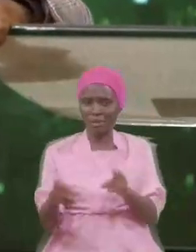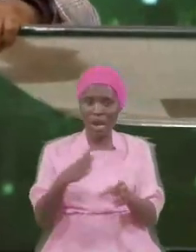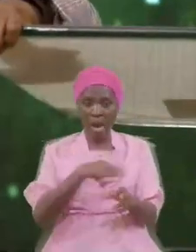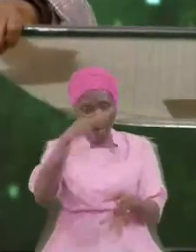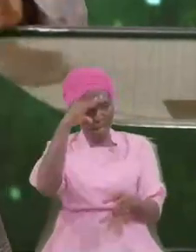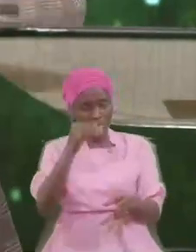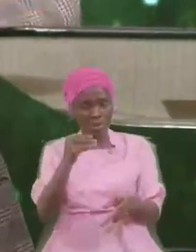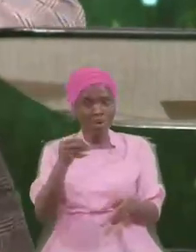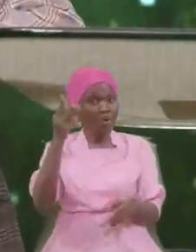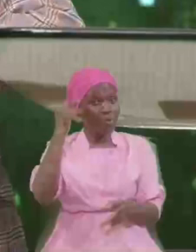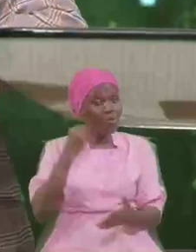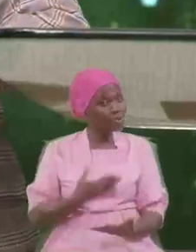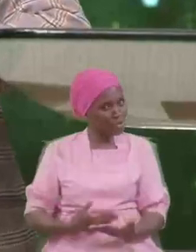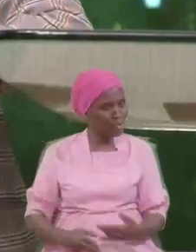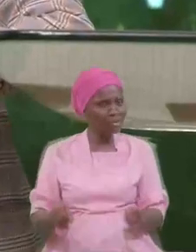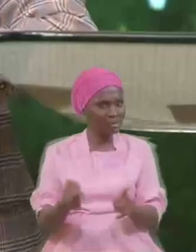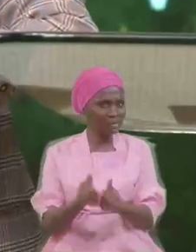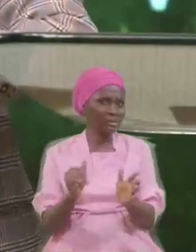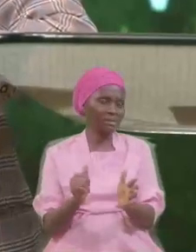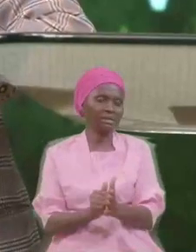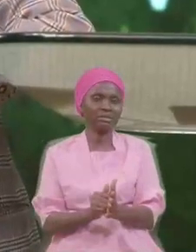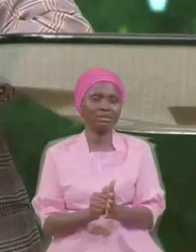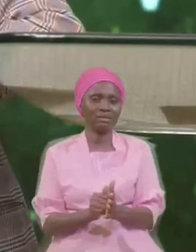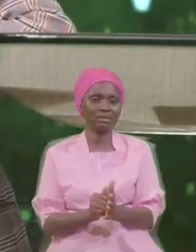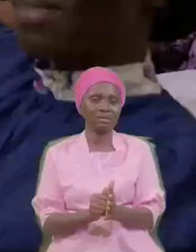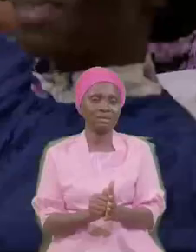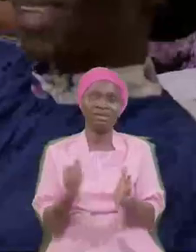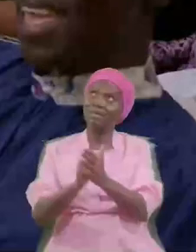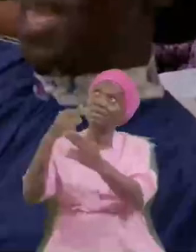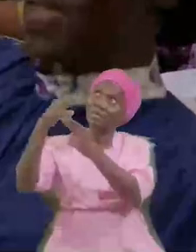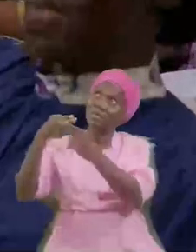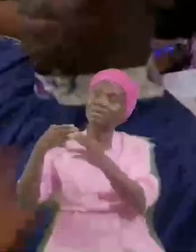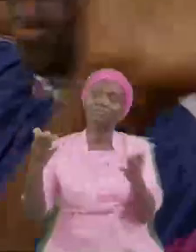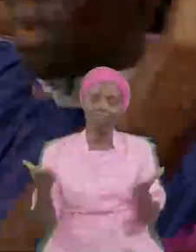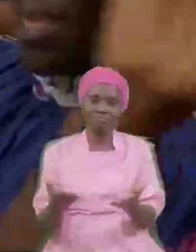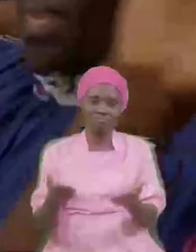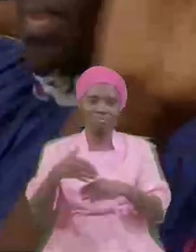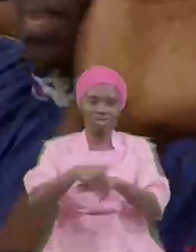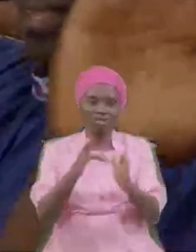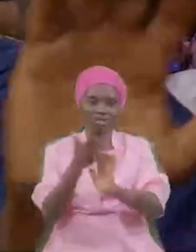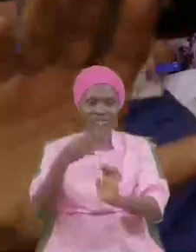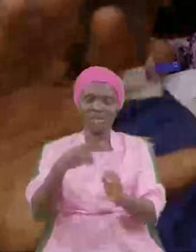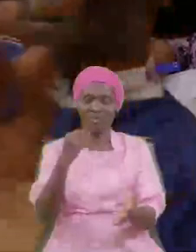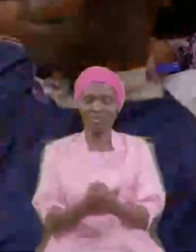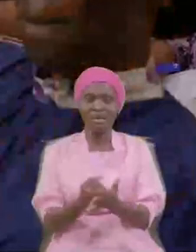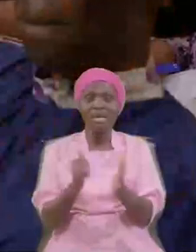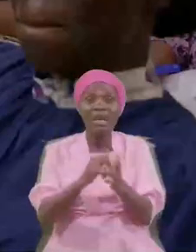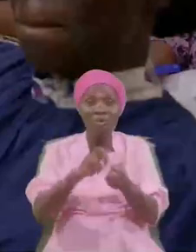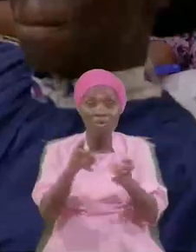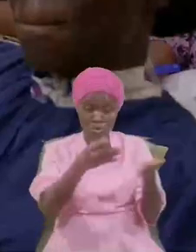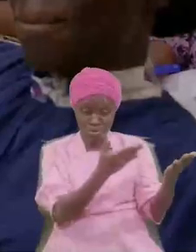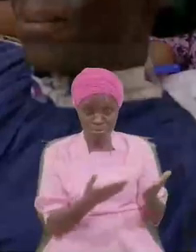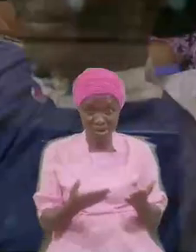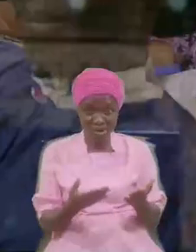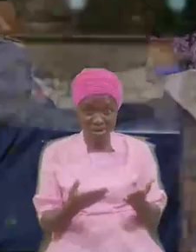l'enfant était né de cette manière. Ce nom est là ici ce soir. Le problème